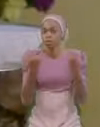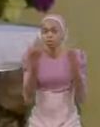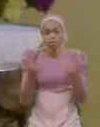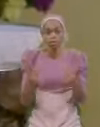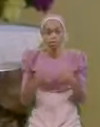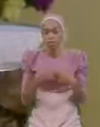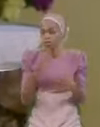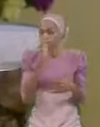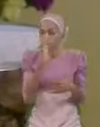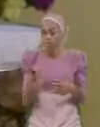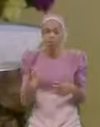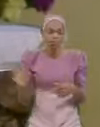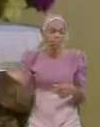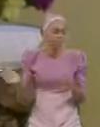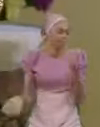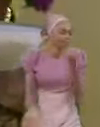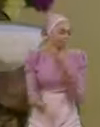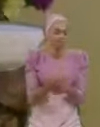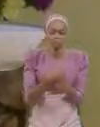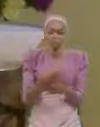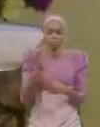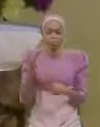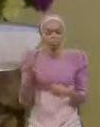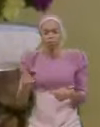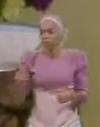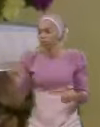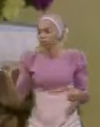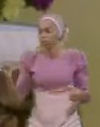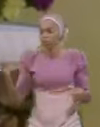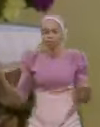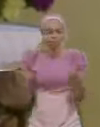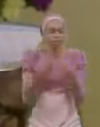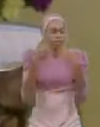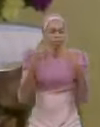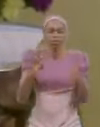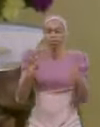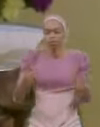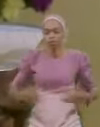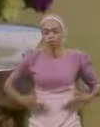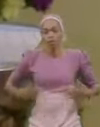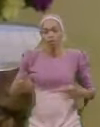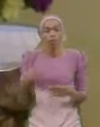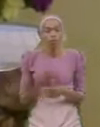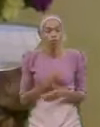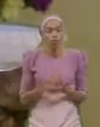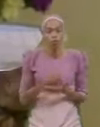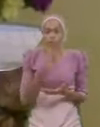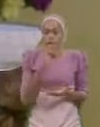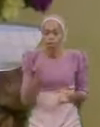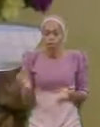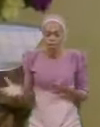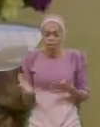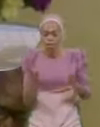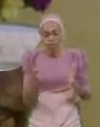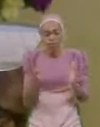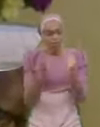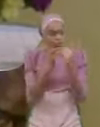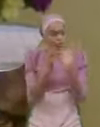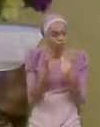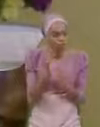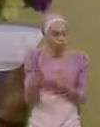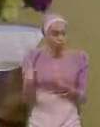battus par les activités de la vie et nous qui sommes ce la qui on la lumière nous vont les aider